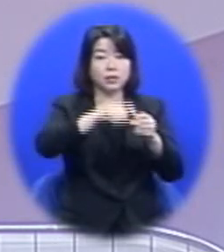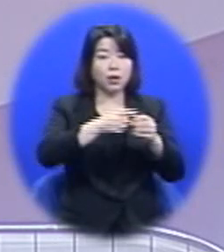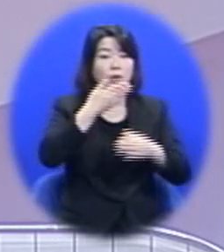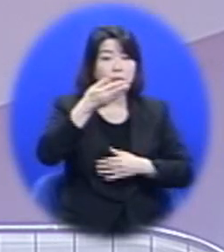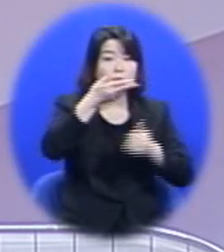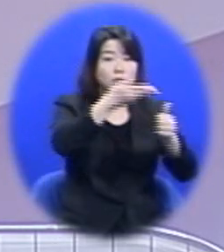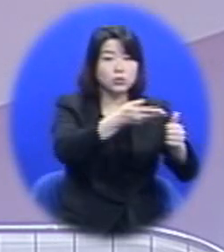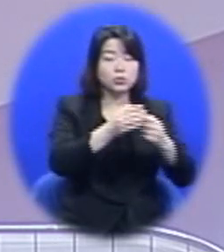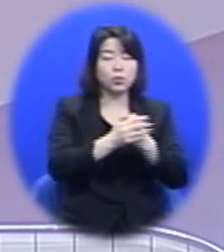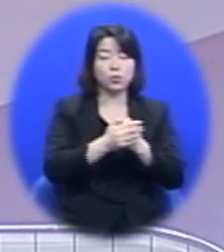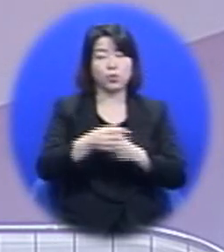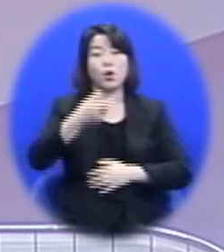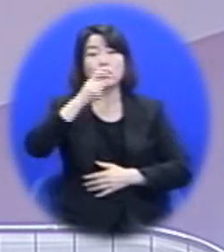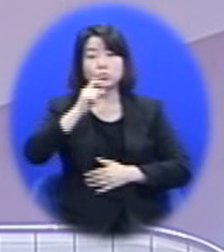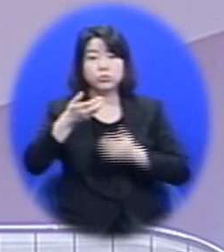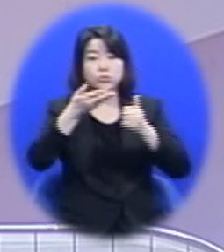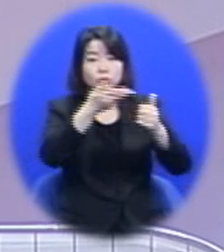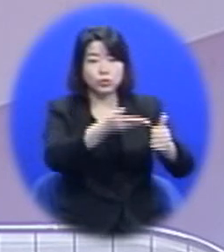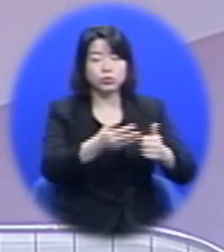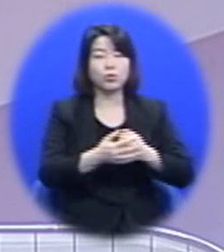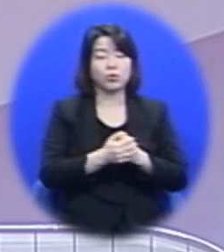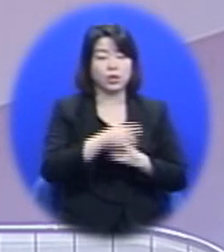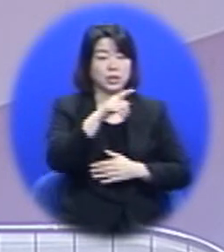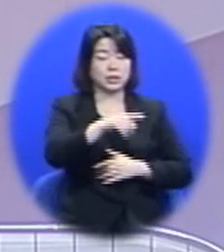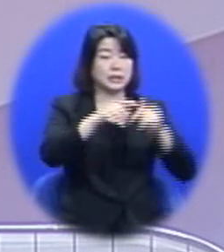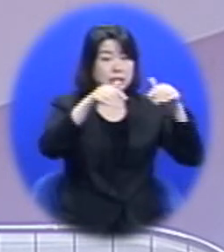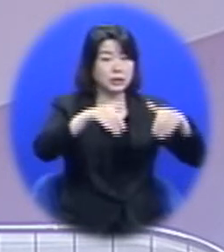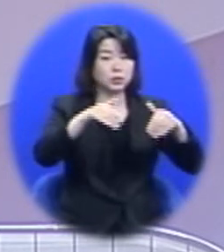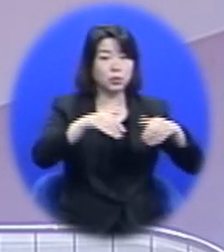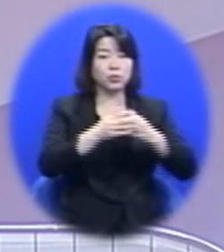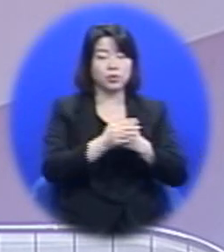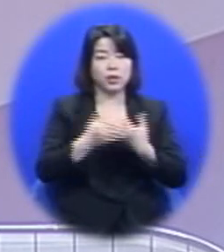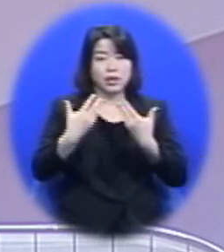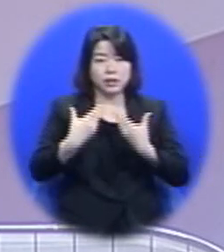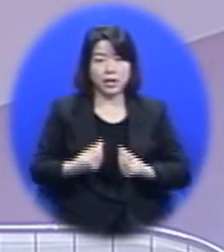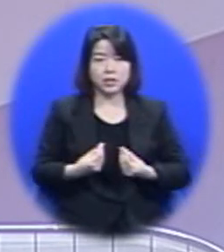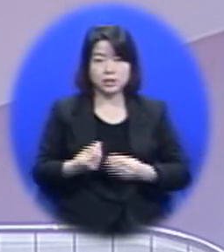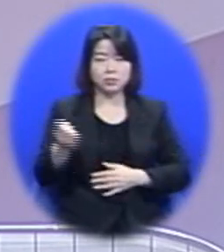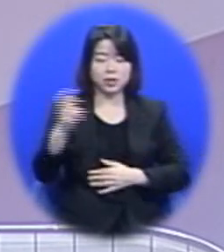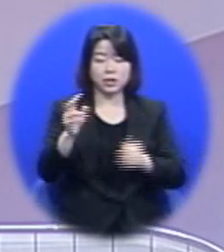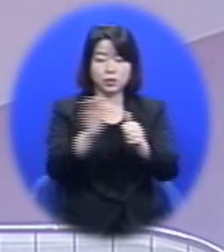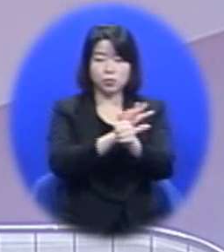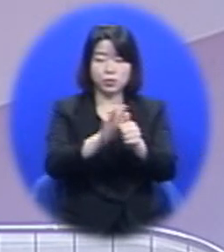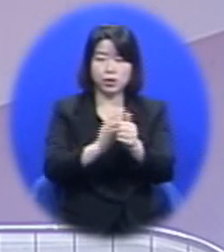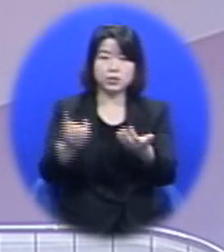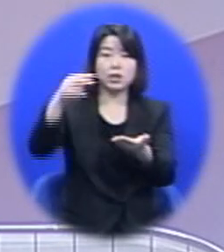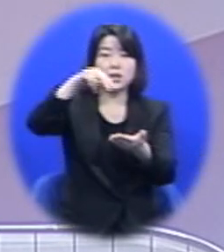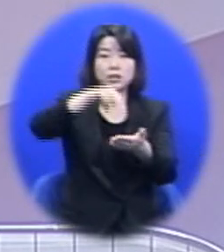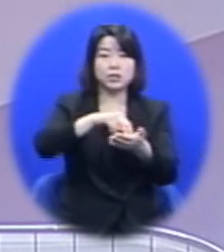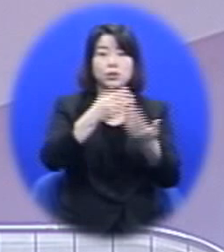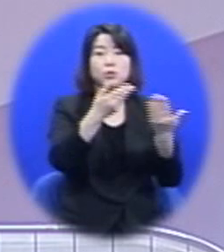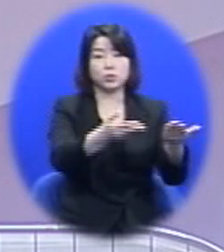물을 먹이시고 그리고 그 종을 낙심해서 다시 위로하여 일으키셨어요.